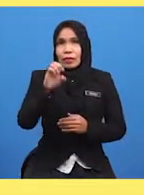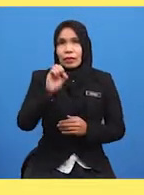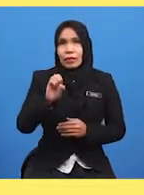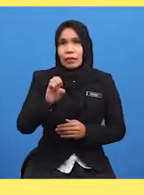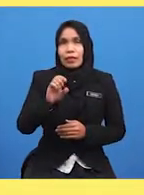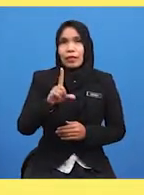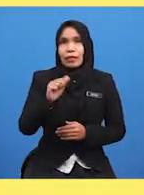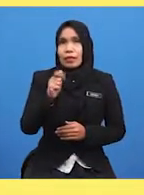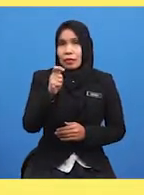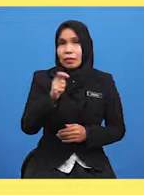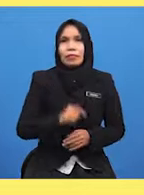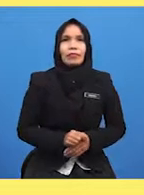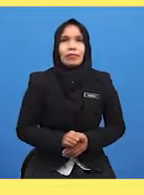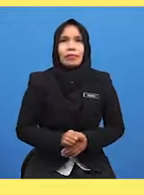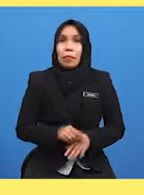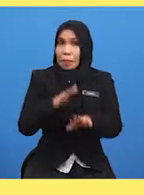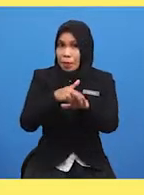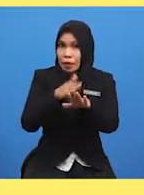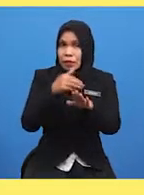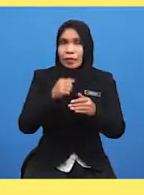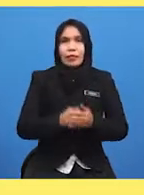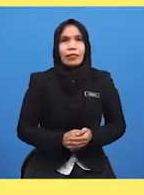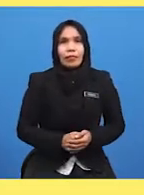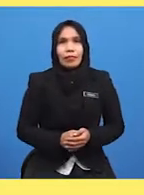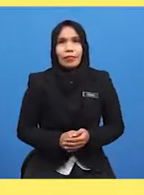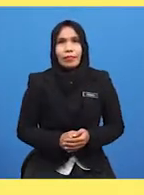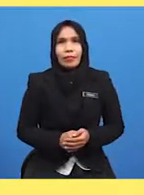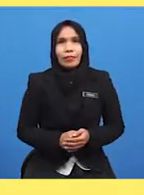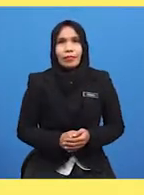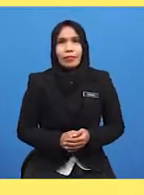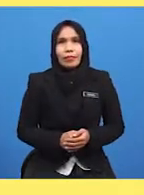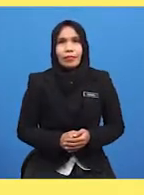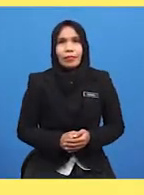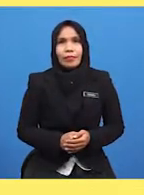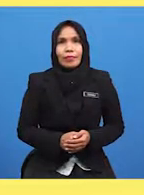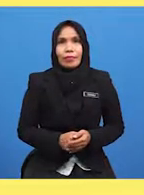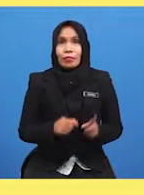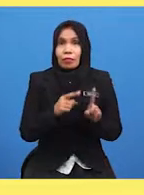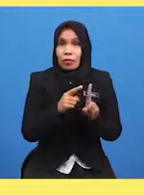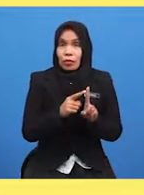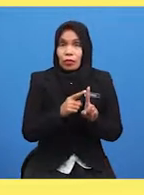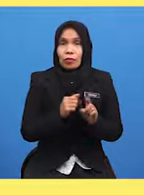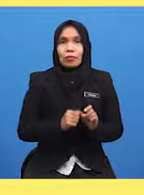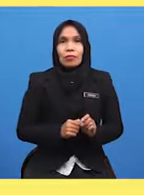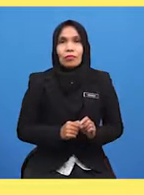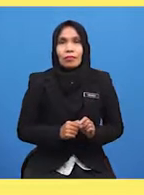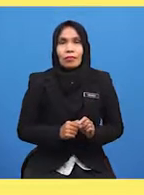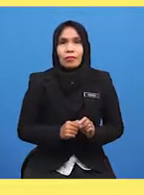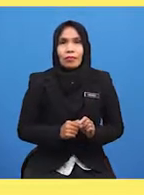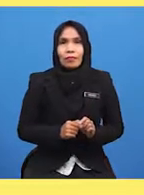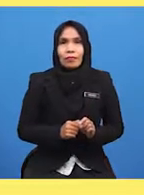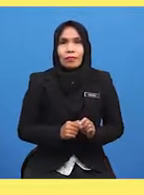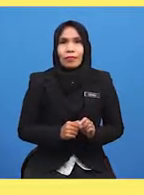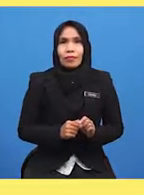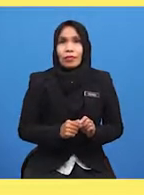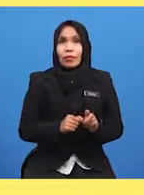Perak pihak yang hadir dalam perundingan di Pulau Pangkor termasuklah ketua kumpulan jihen dan hiasan